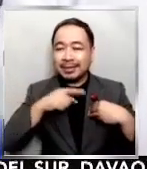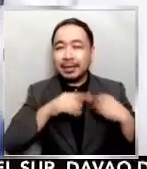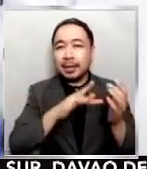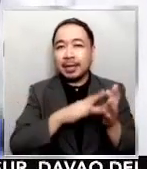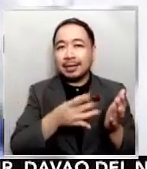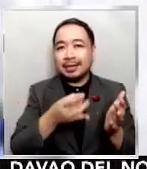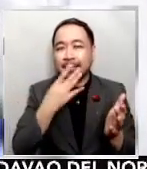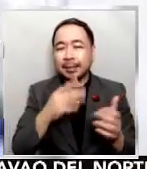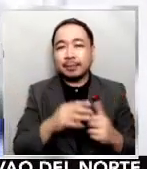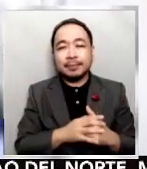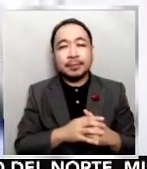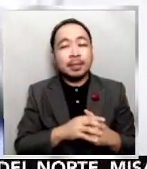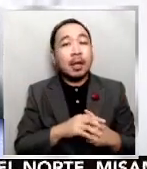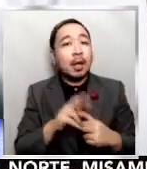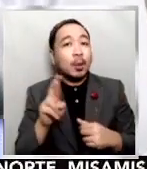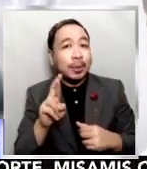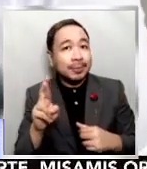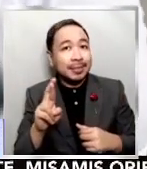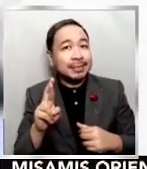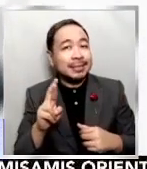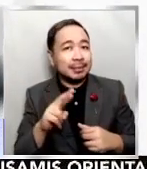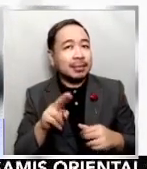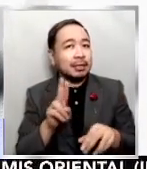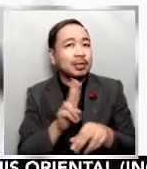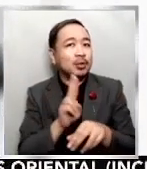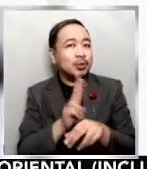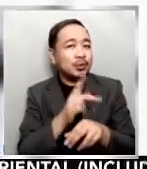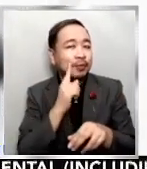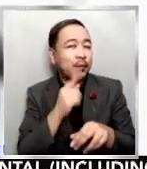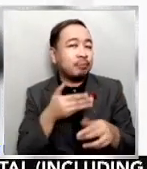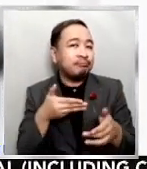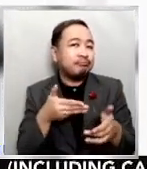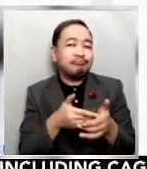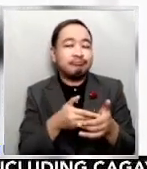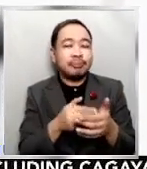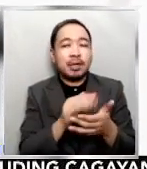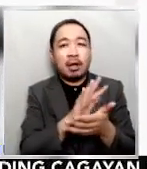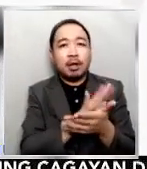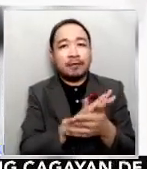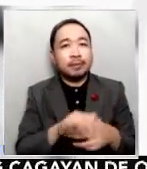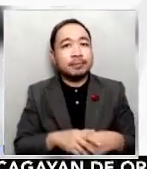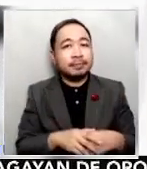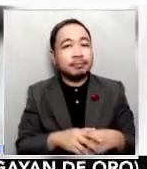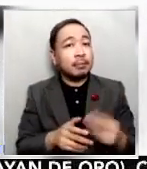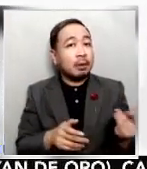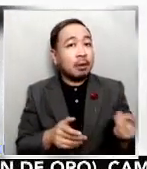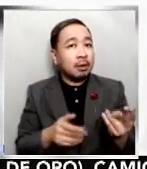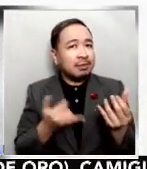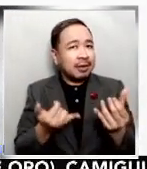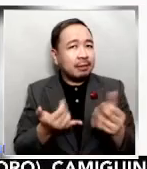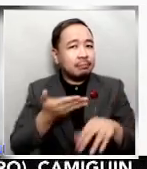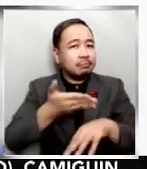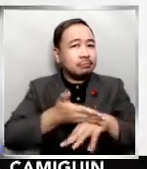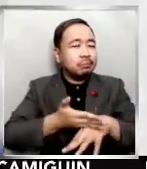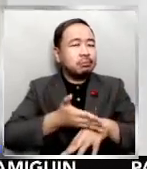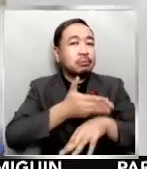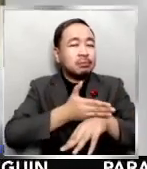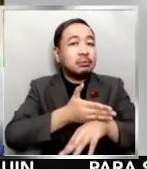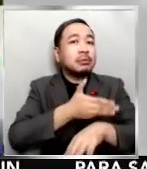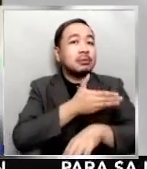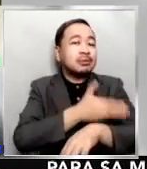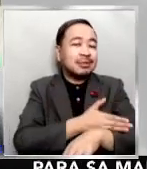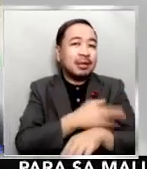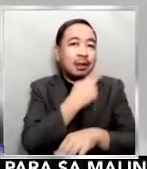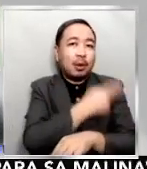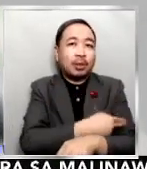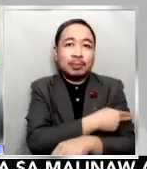being utilized in this fight against COVID. Umubuti na rin ang kanilang lagay sa ospital. Hindi naman nahawa ang kanilang